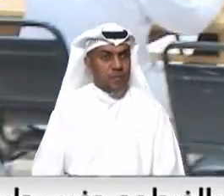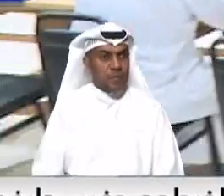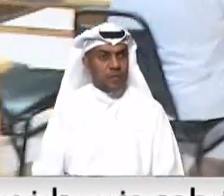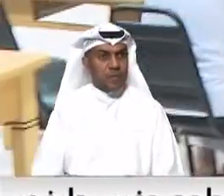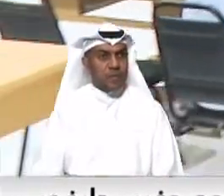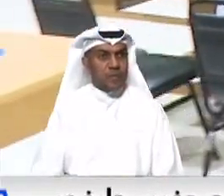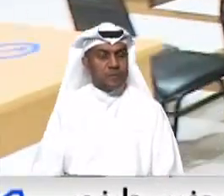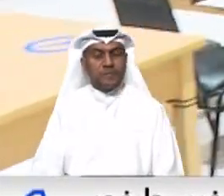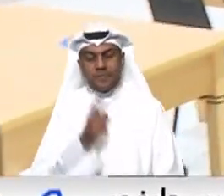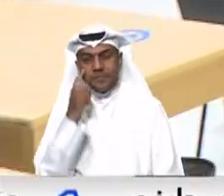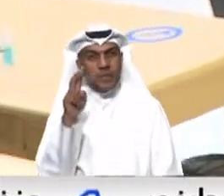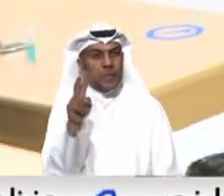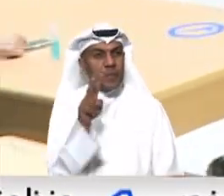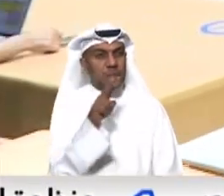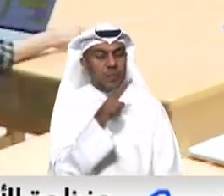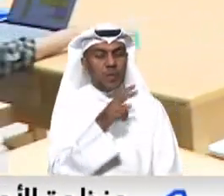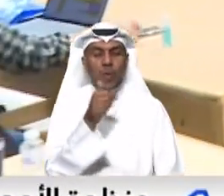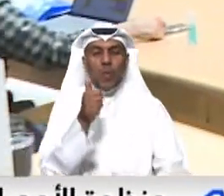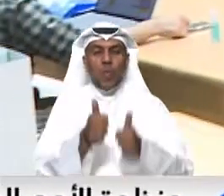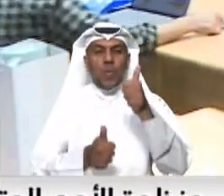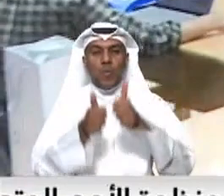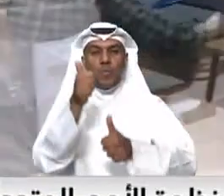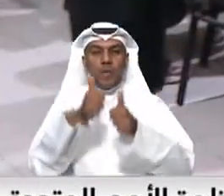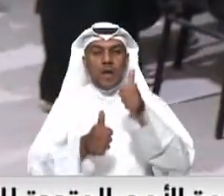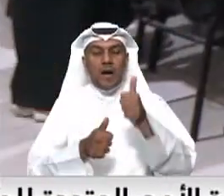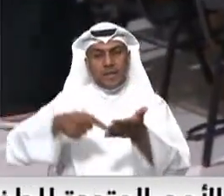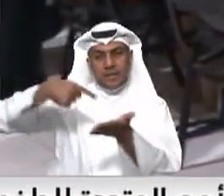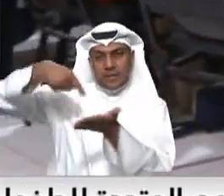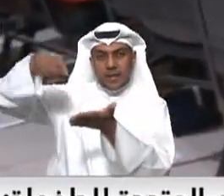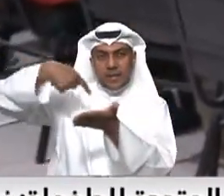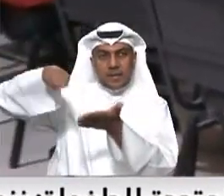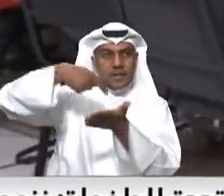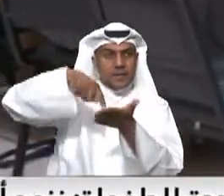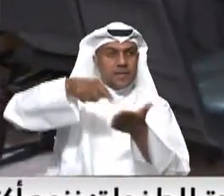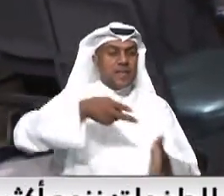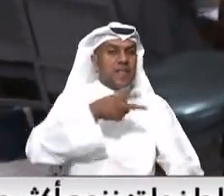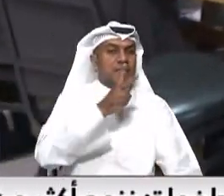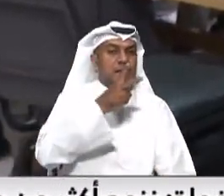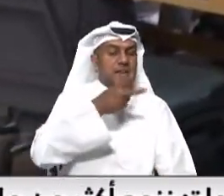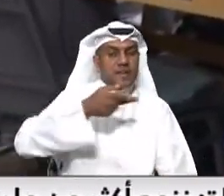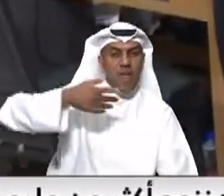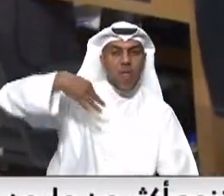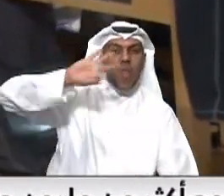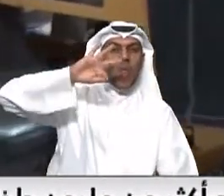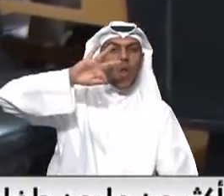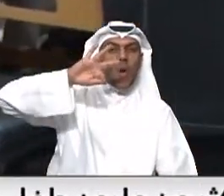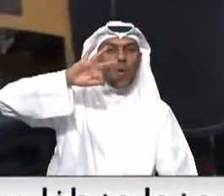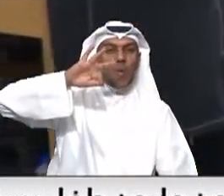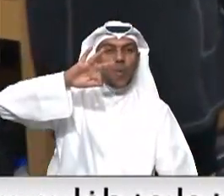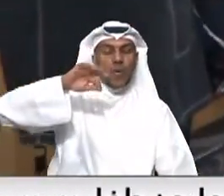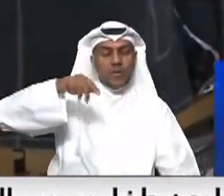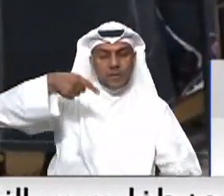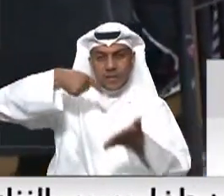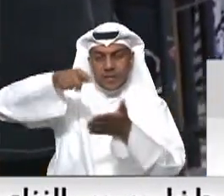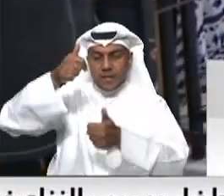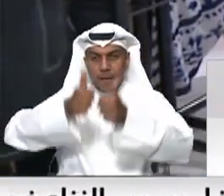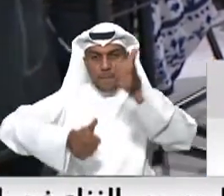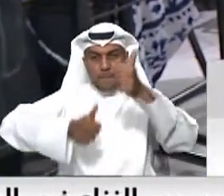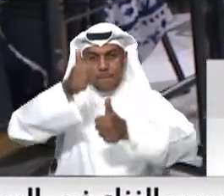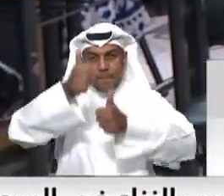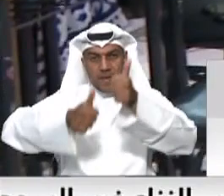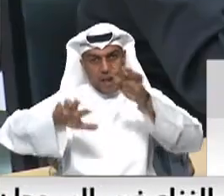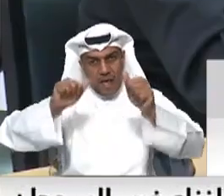في كنترول وزاره التربيه الخاصه في الصف الثاني عشر والذي يشهد عمليات تصحيح اختبارات